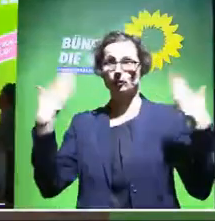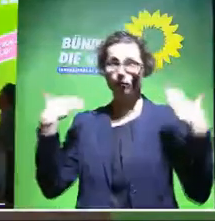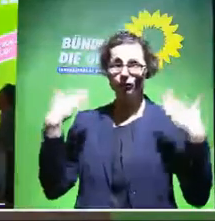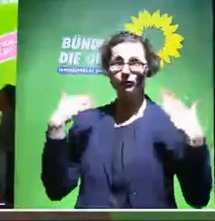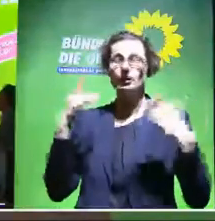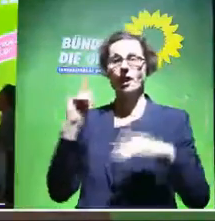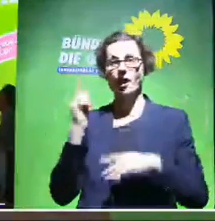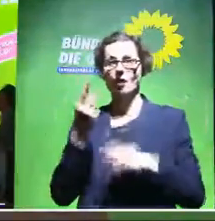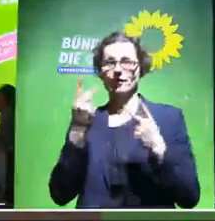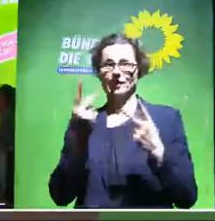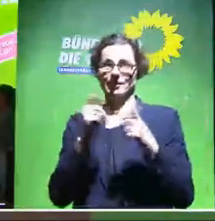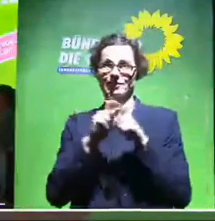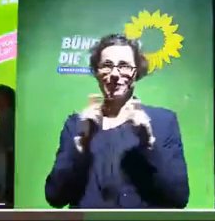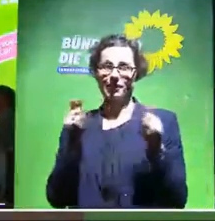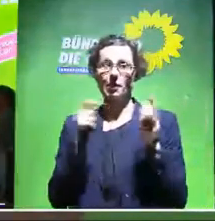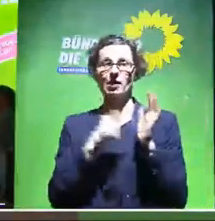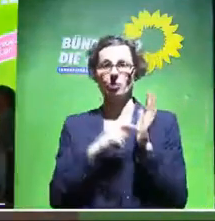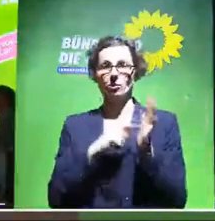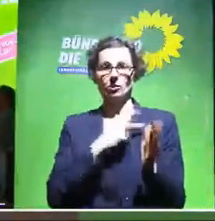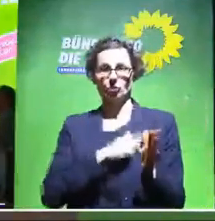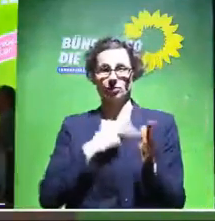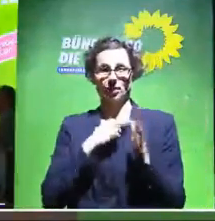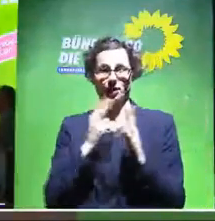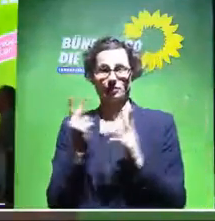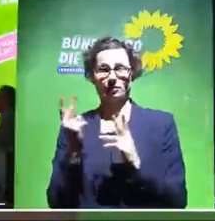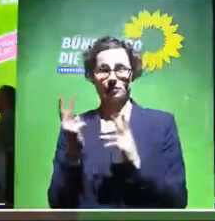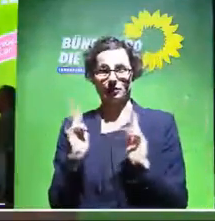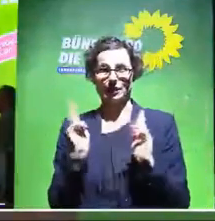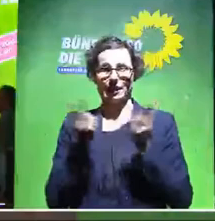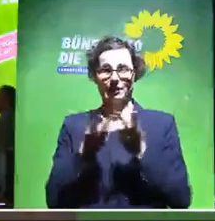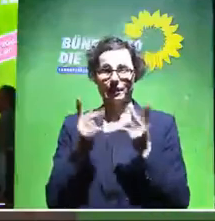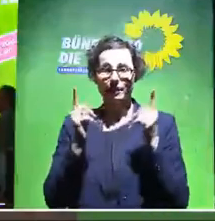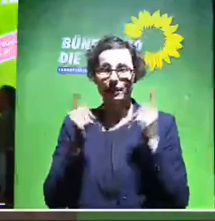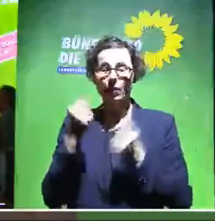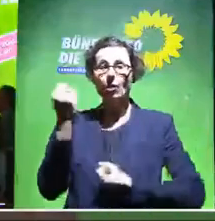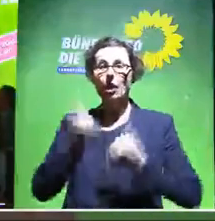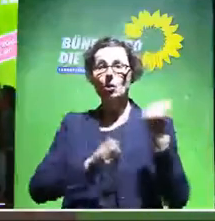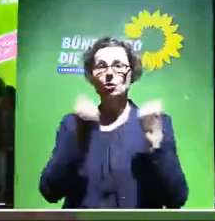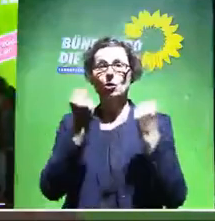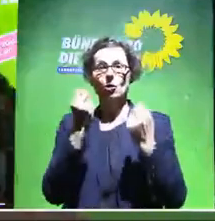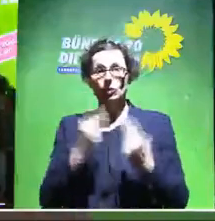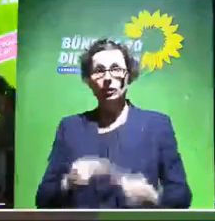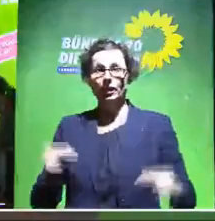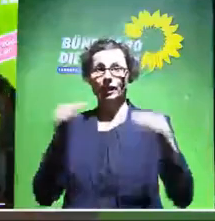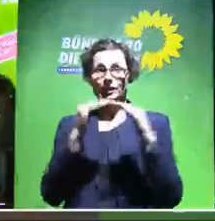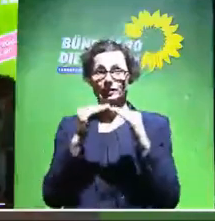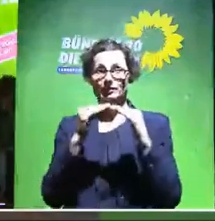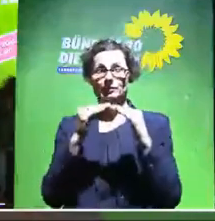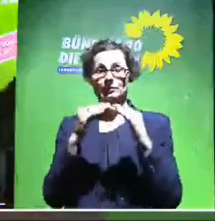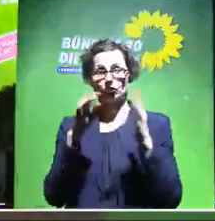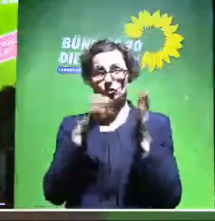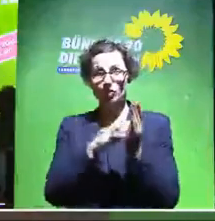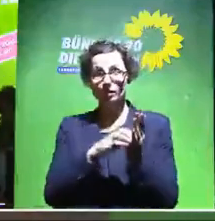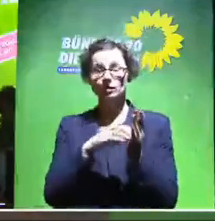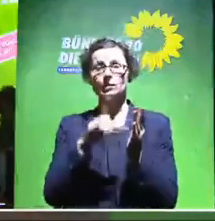ist vor allen Dingen ein wichtiges Thema, weil es da um soziale Gerechtigkeit geht. Weil die autogerechte Stadt der SPD auf